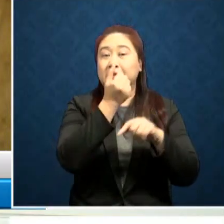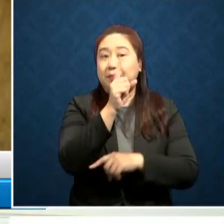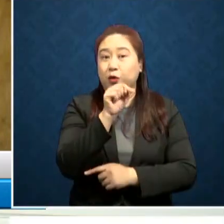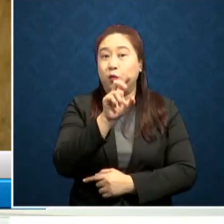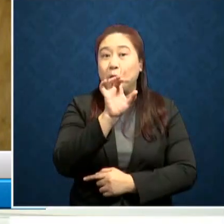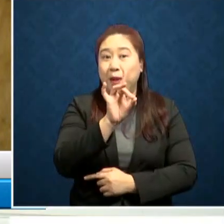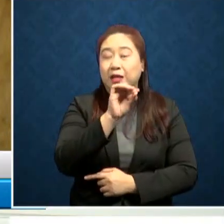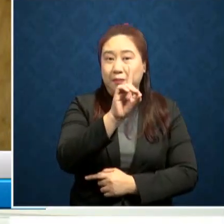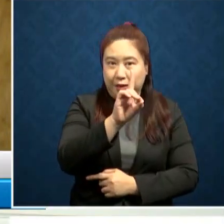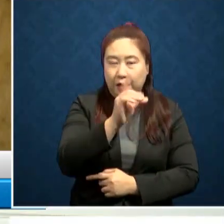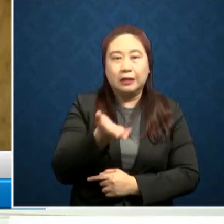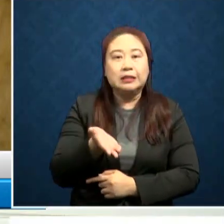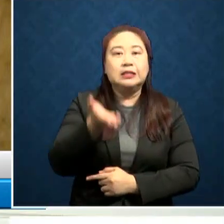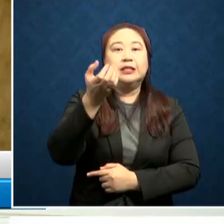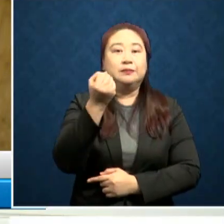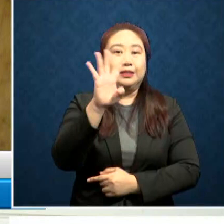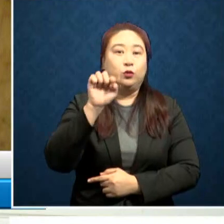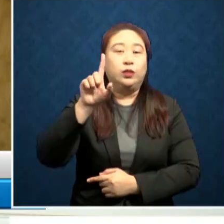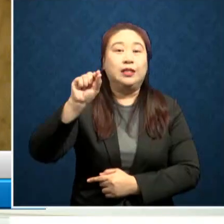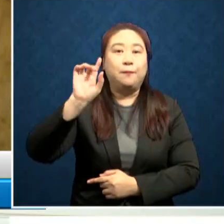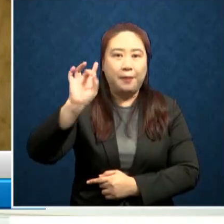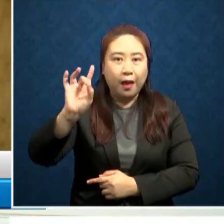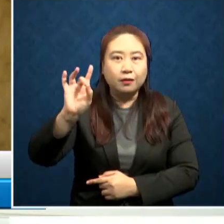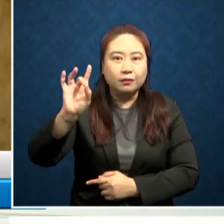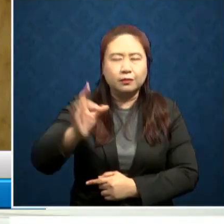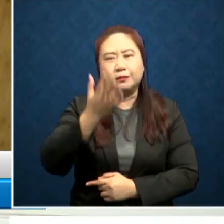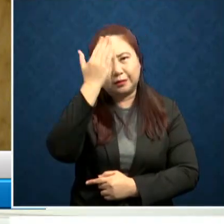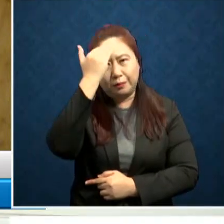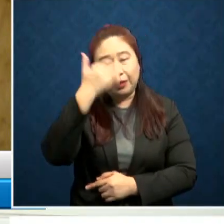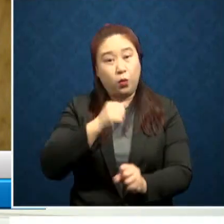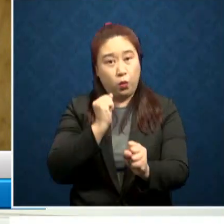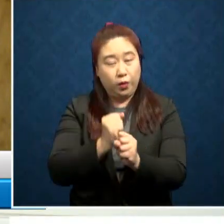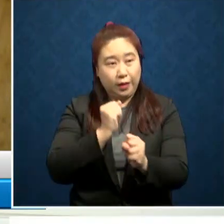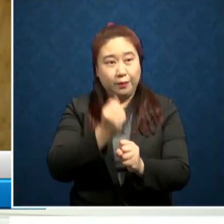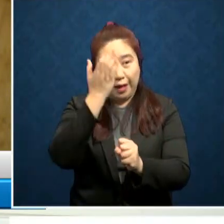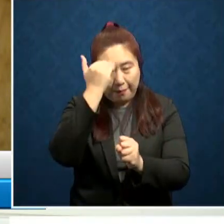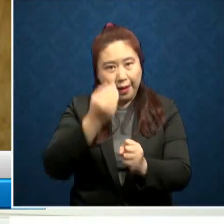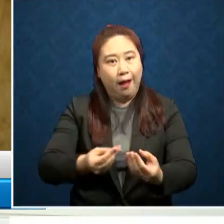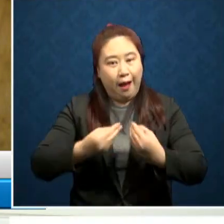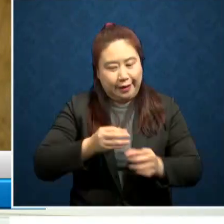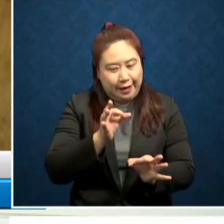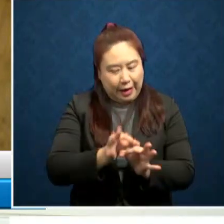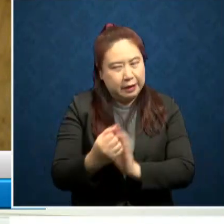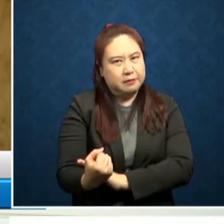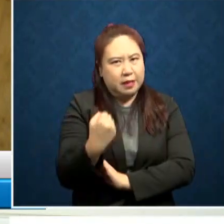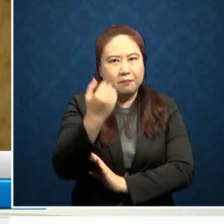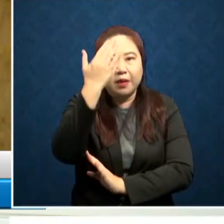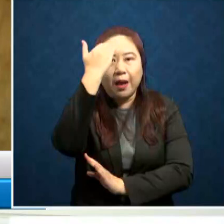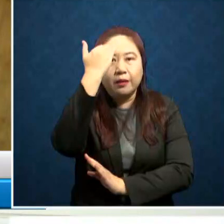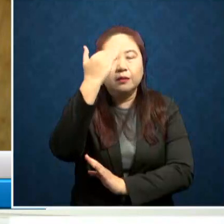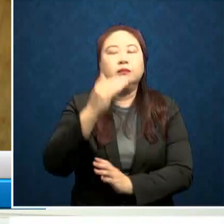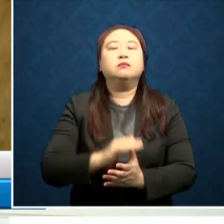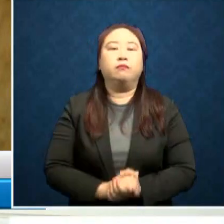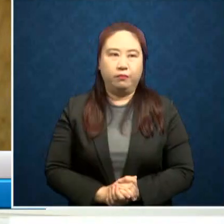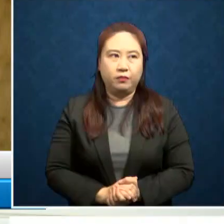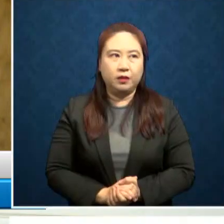มาอยู่ที่ในระดับ14.28ทำไมถึงเราต้องทำให้ร่างกายของตัวเราเองเนี่ยแข็งแรงเพราะว่าต้องกราบเรียนท่าน